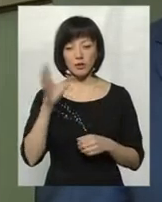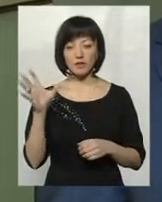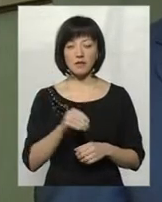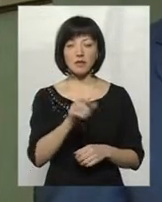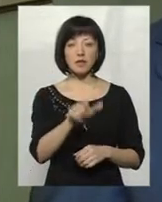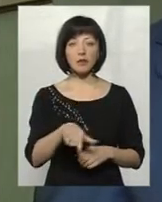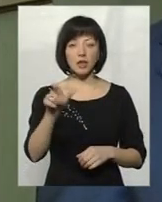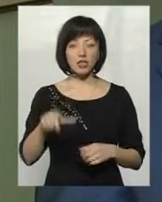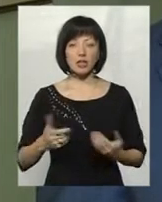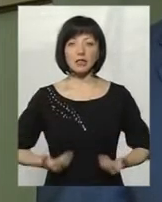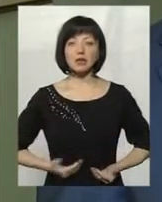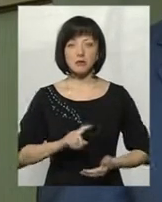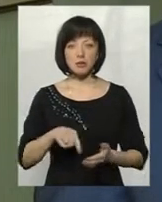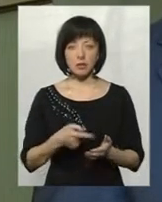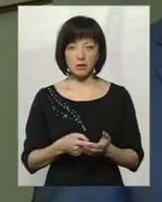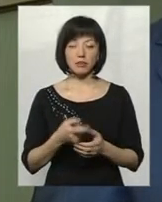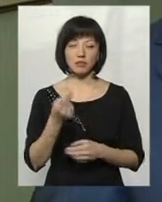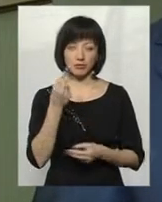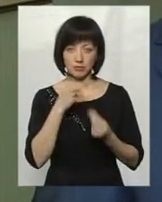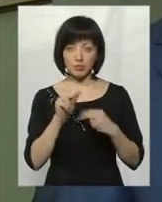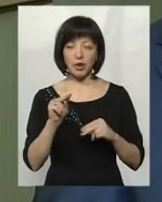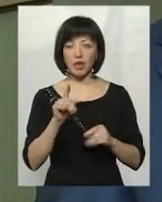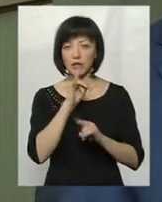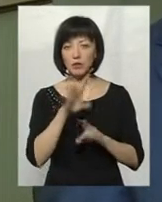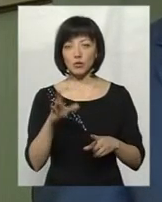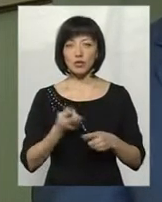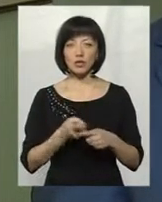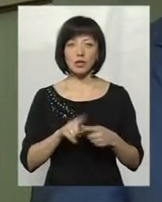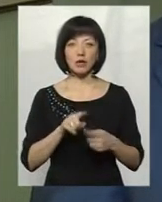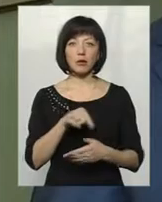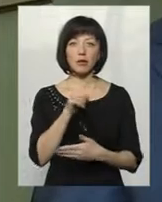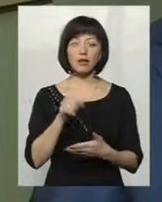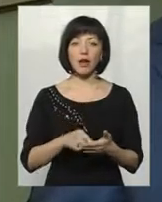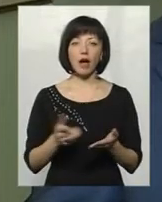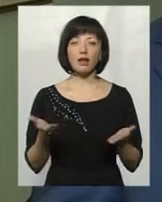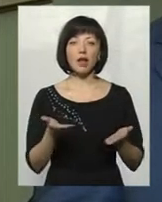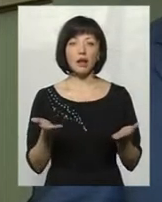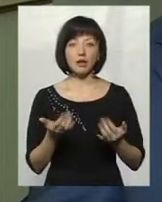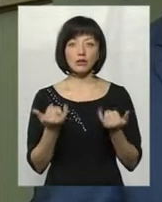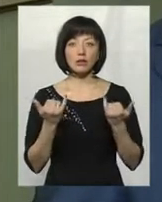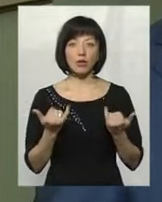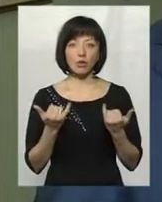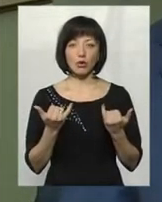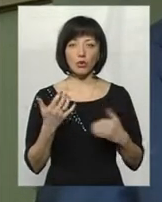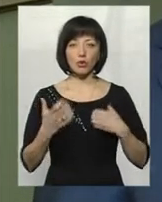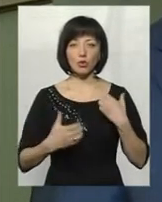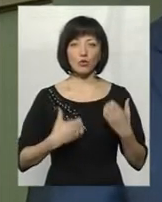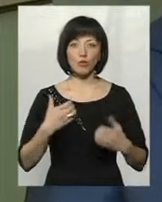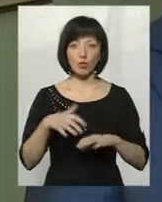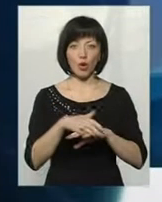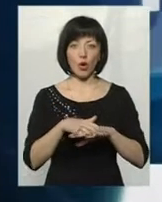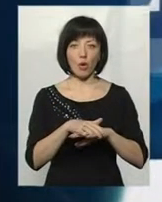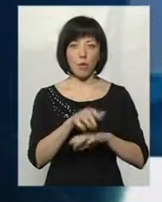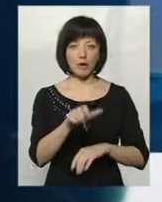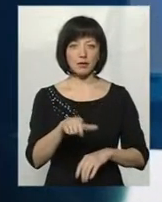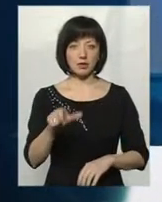мешканці міста однозначно виграють. Не буде тих питань, які сьогодні турбують громадськість.